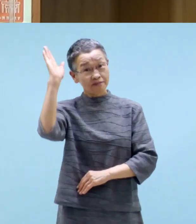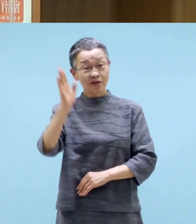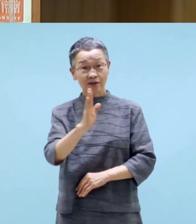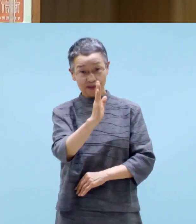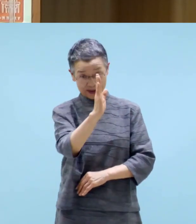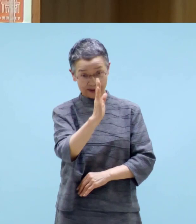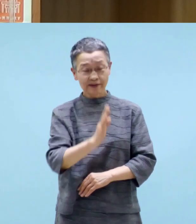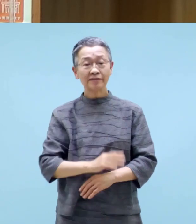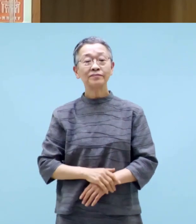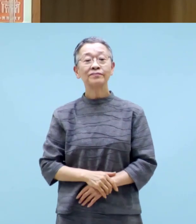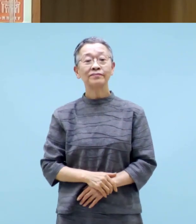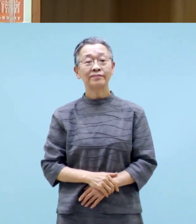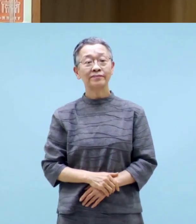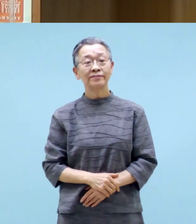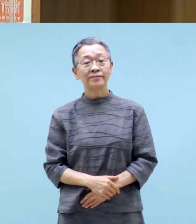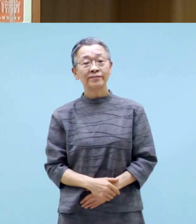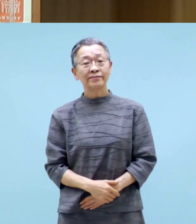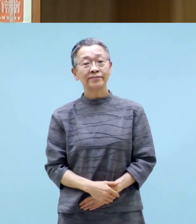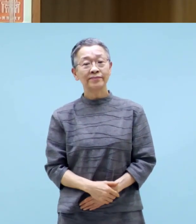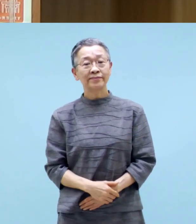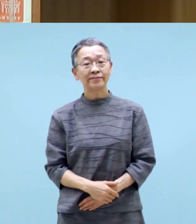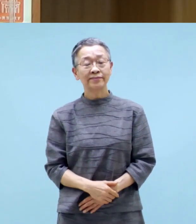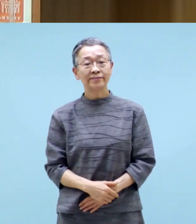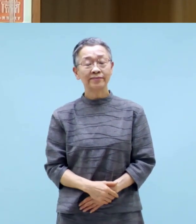お願いいたします。